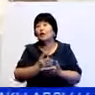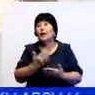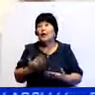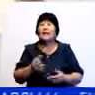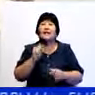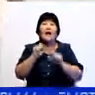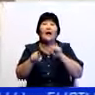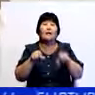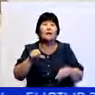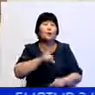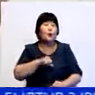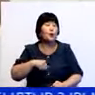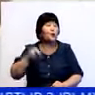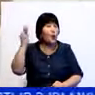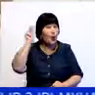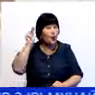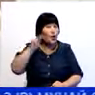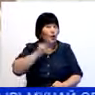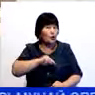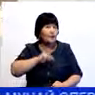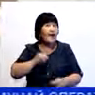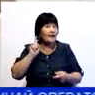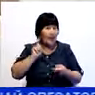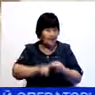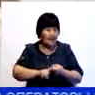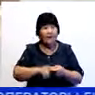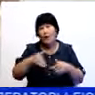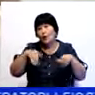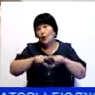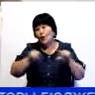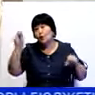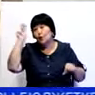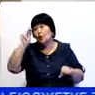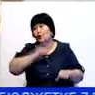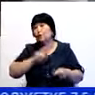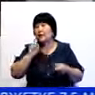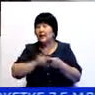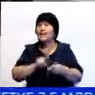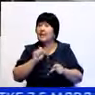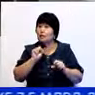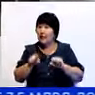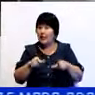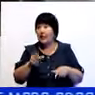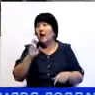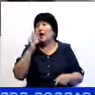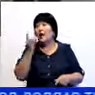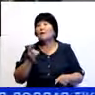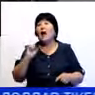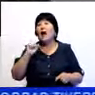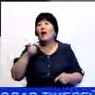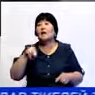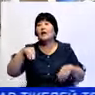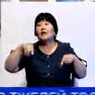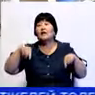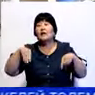тапсырмалар өздерінің үйренген жұмыстарына сәйкес, яғни колледжінде үйренген жұмыстарына сәйкес берілді. Қармақшы аудандық аграрлық